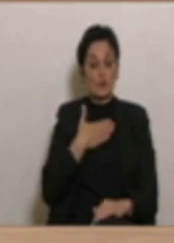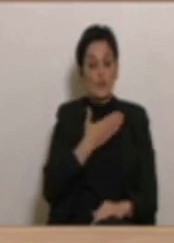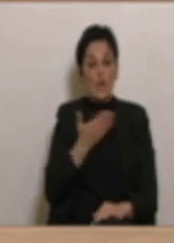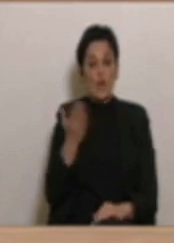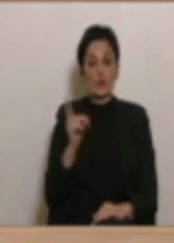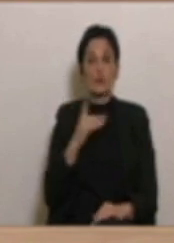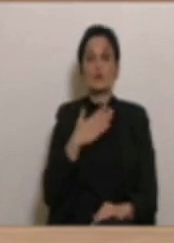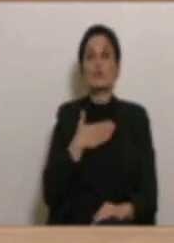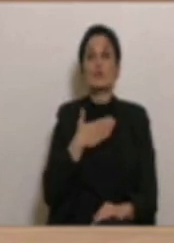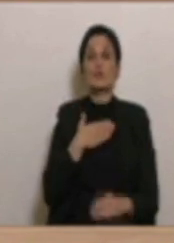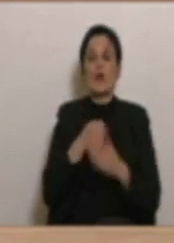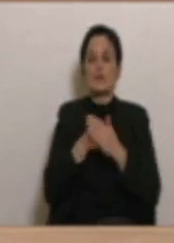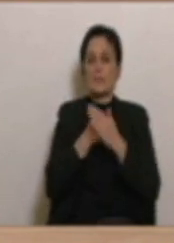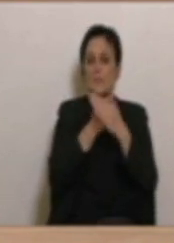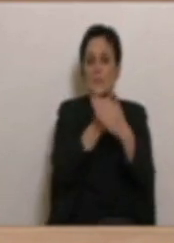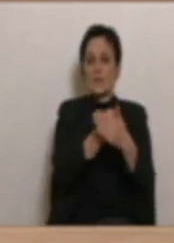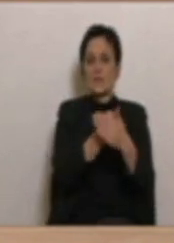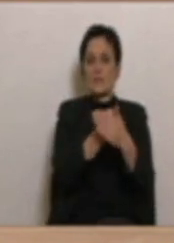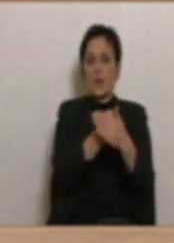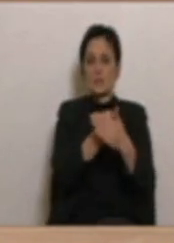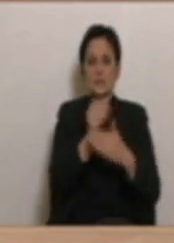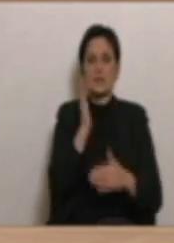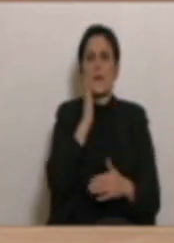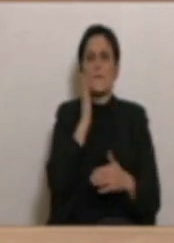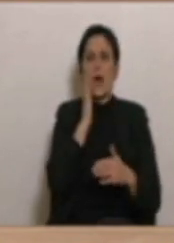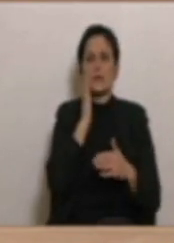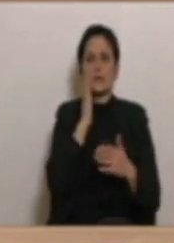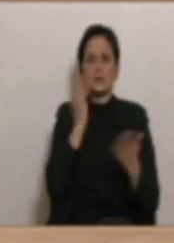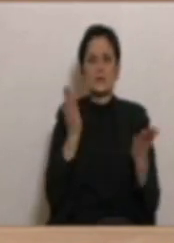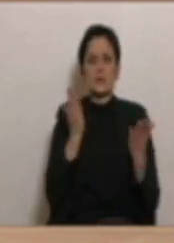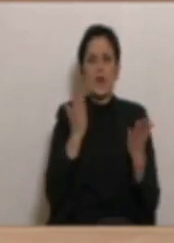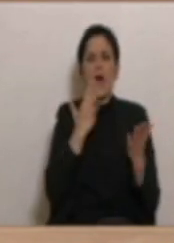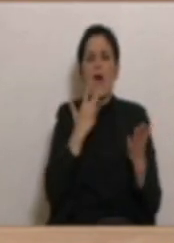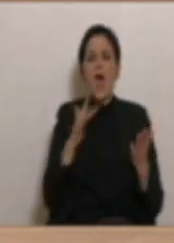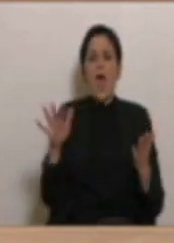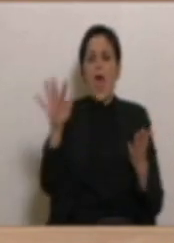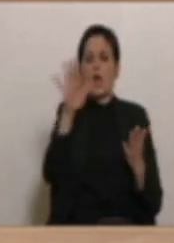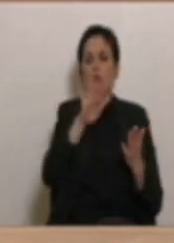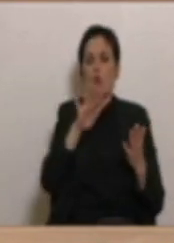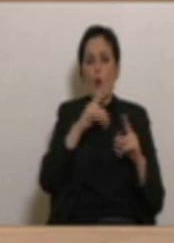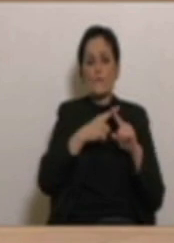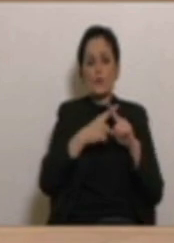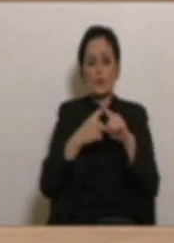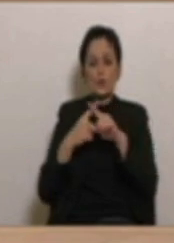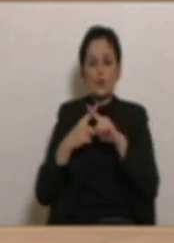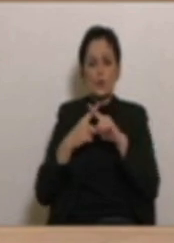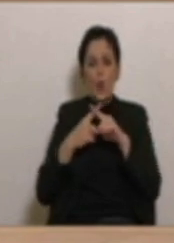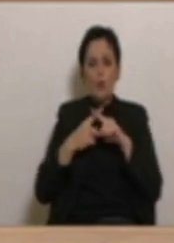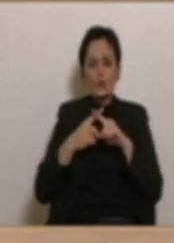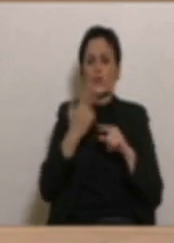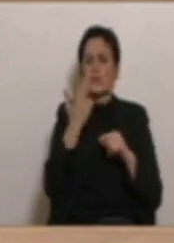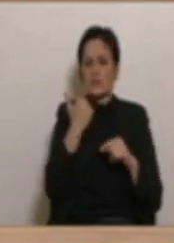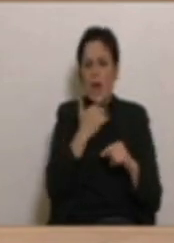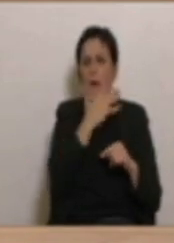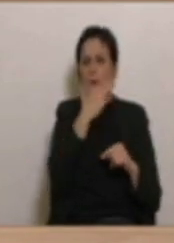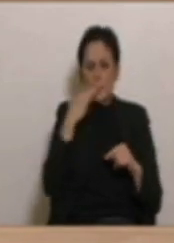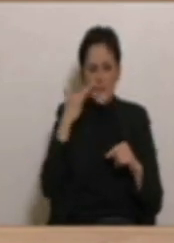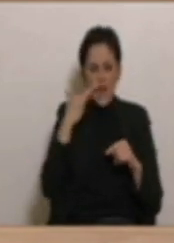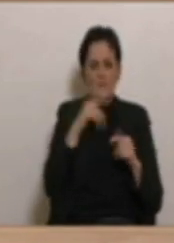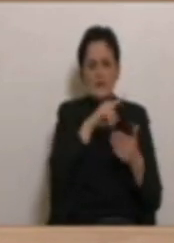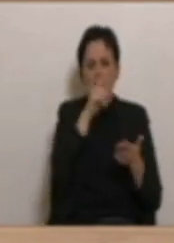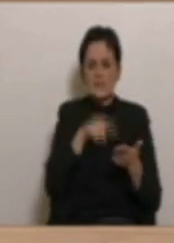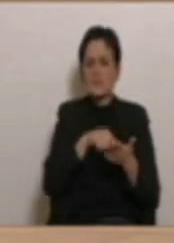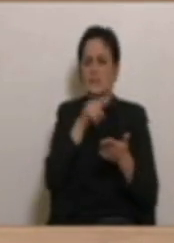ჩვენ მიგვეღწია მართლაც ფართო ეროვნული კონსენსუსისთვის და ბევრ საკითხზე დაგვეხურა,